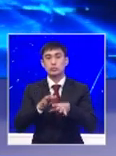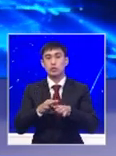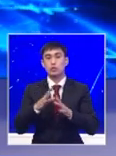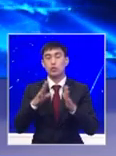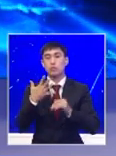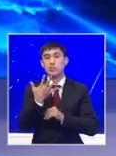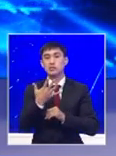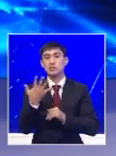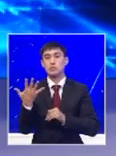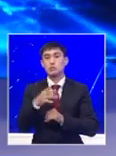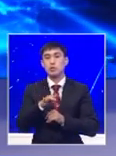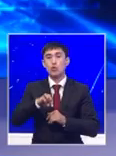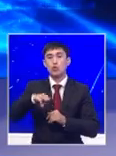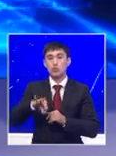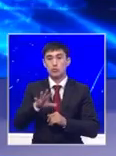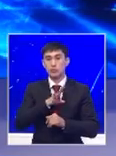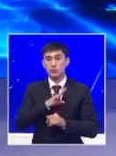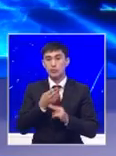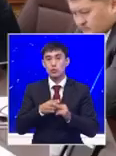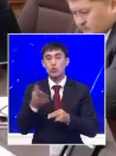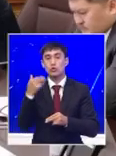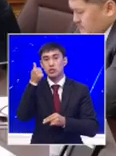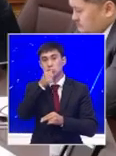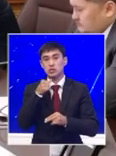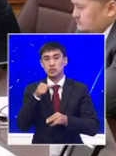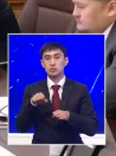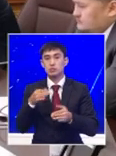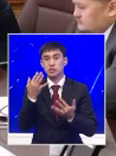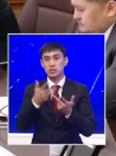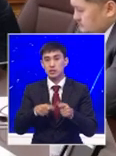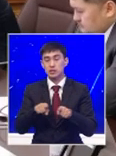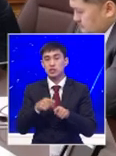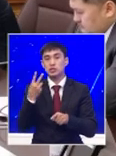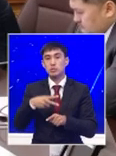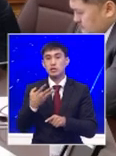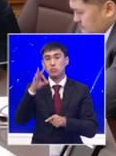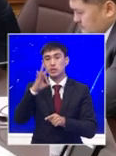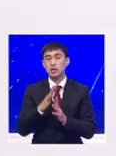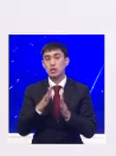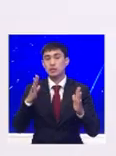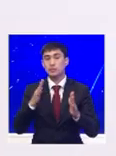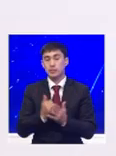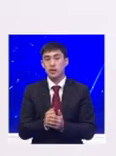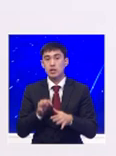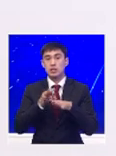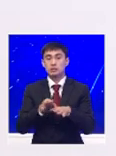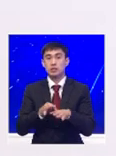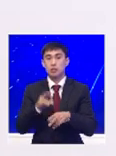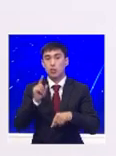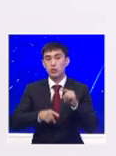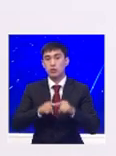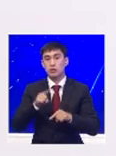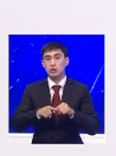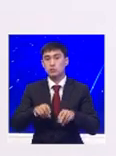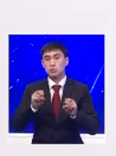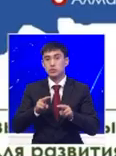көлемі 5,5 миллион тоннаны құрады. Бұл өткен жылдың сәйкес кезеңімен салыстырғанда 22% артық. Тасымалдағы